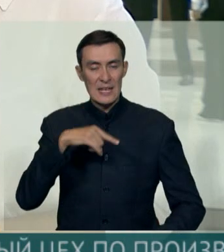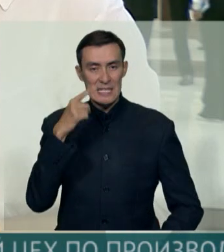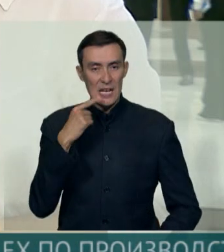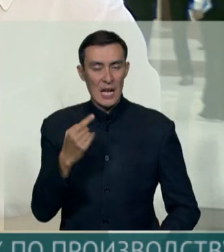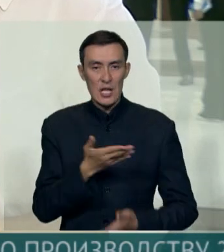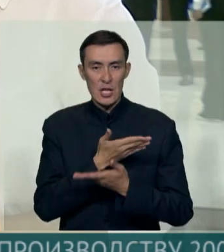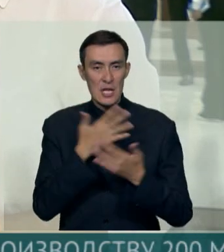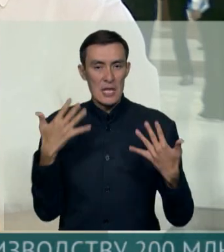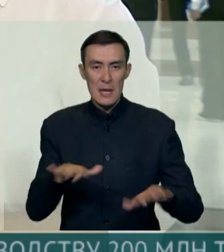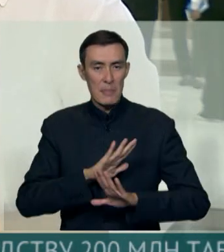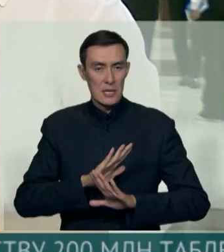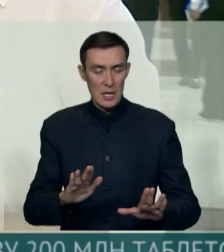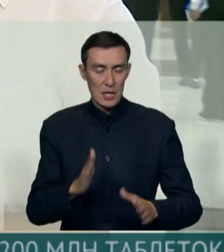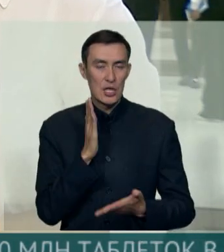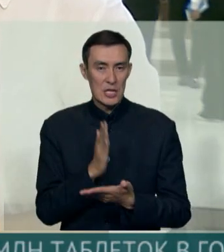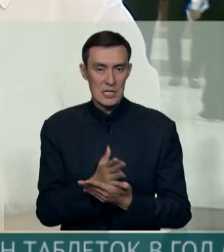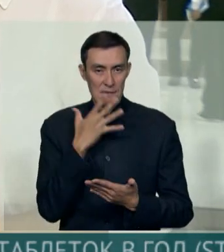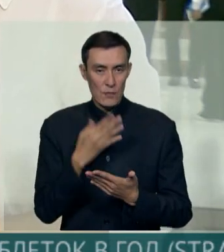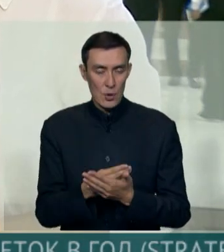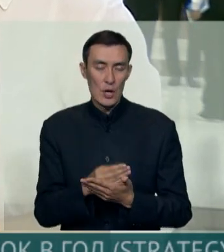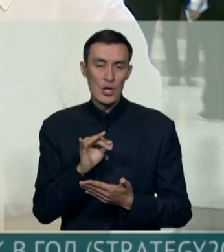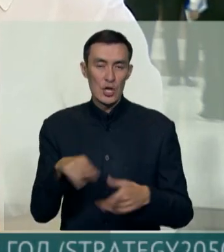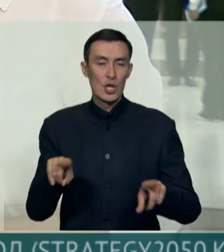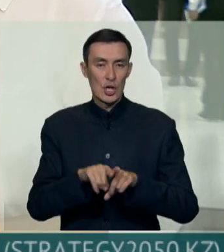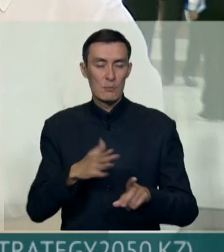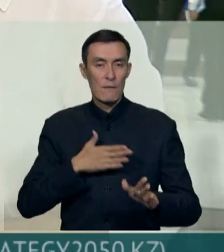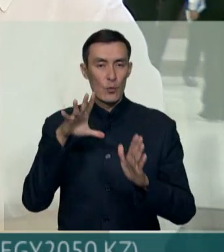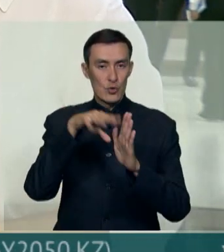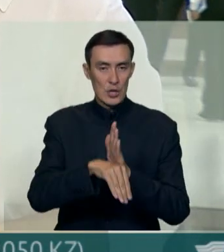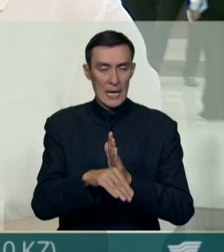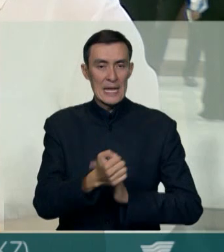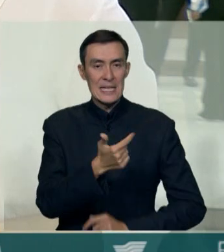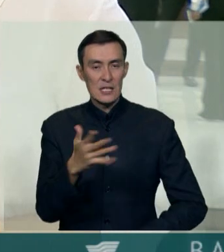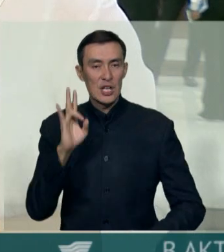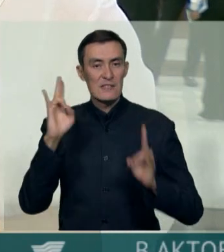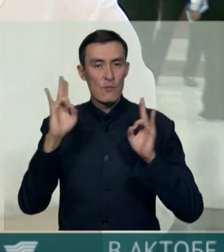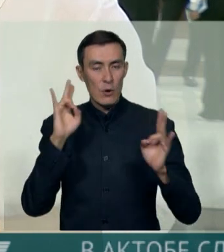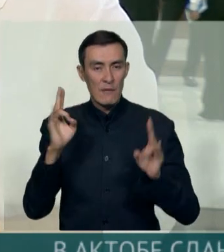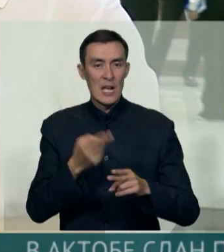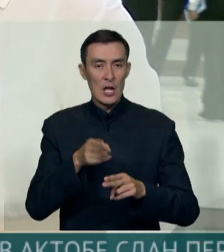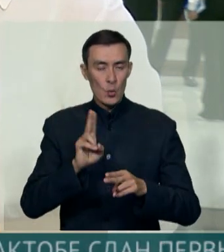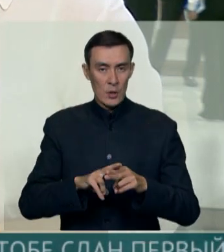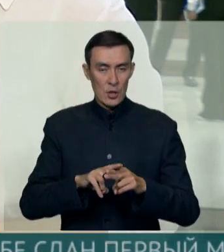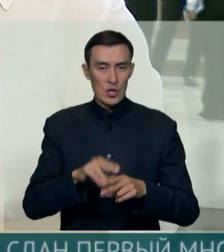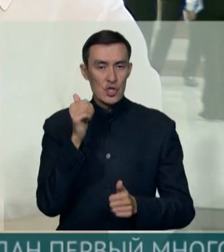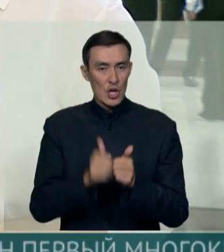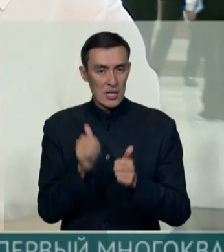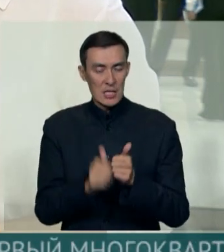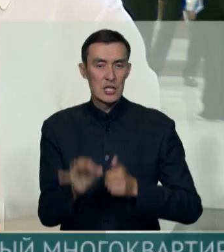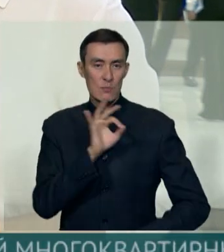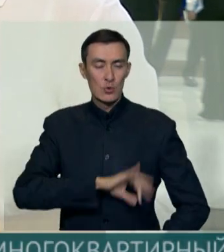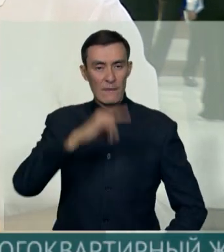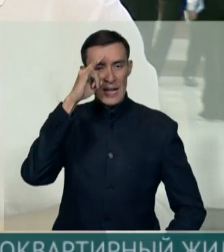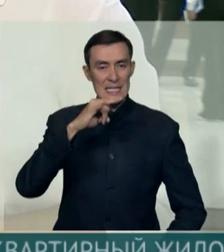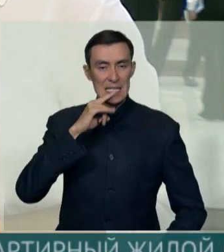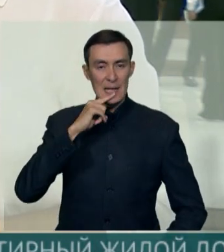обозначается. И с другой стороны, также, естественно, мы включили несколько звуков, которые сейчас очень часто используются в